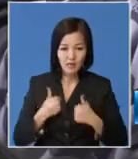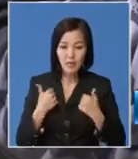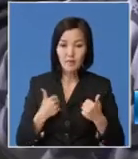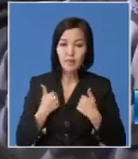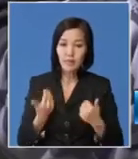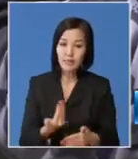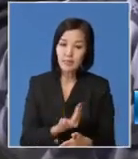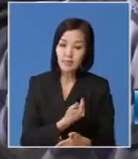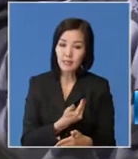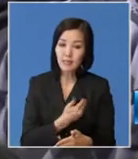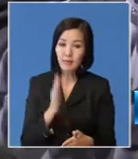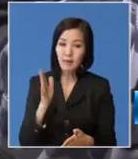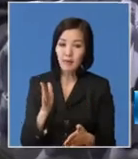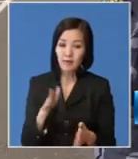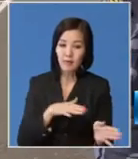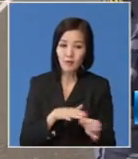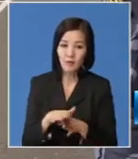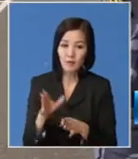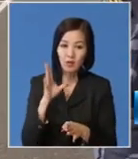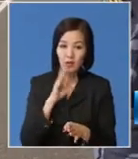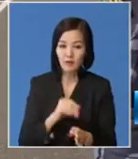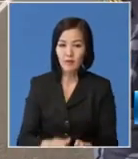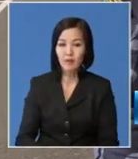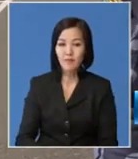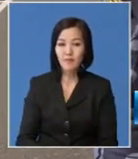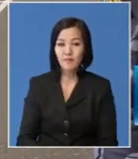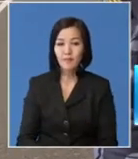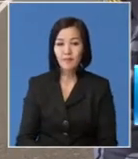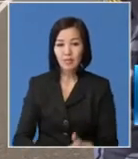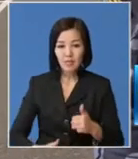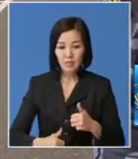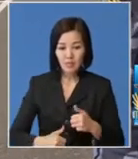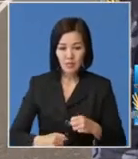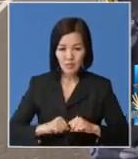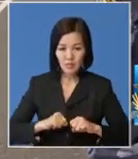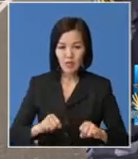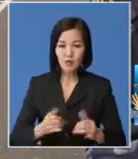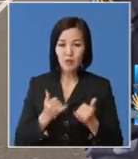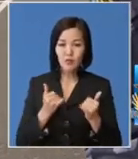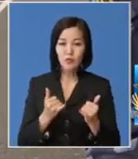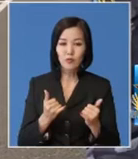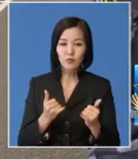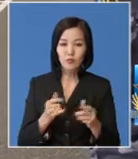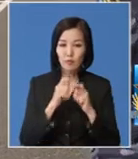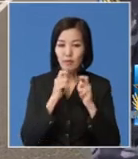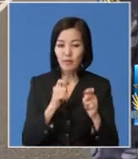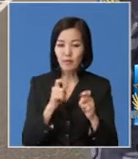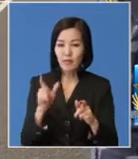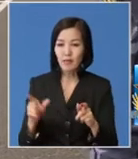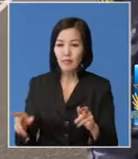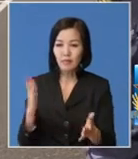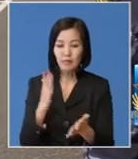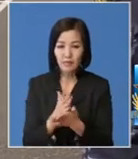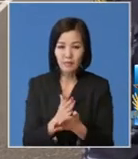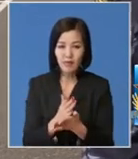арқасында алға қойған мақсат орындалған екен. Ерлік үшін марапатталған азаматтарымыз бар. Бұл жерде жұмыс істеу әрине мен